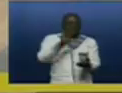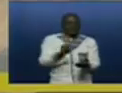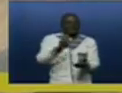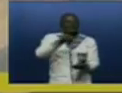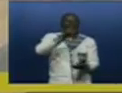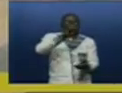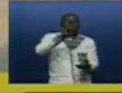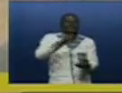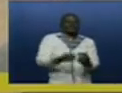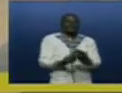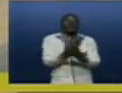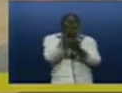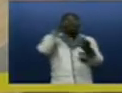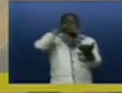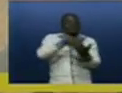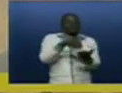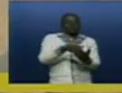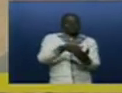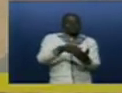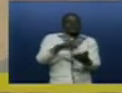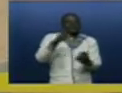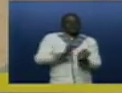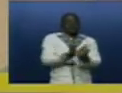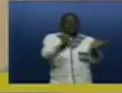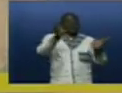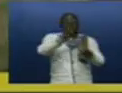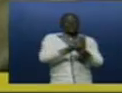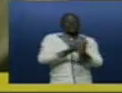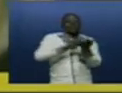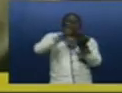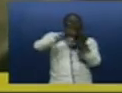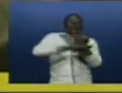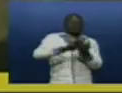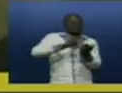presque chaque année à Madagascar, généralement d'octobre à mars.